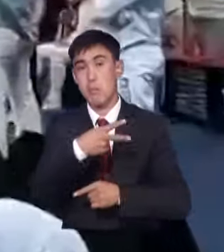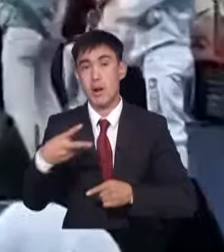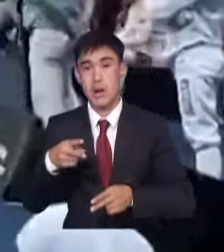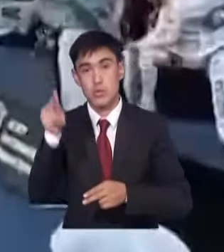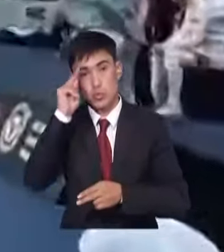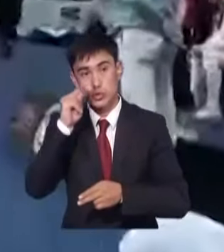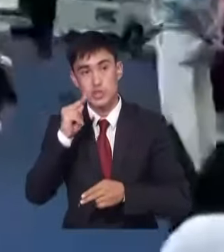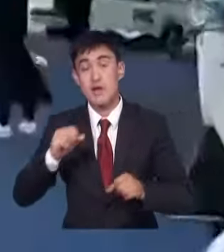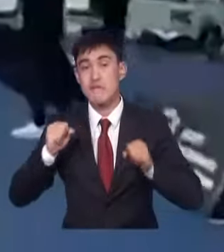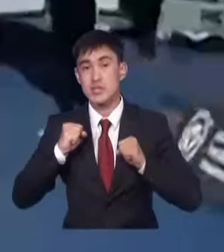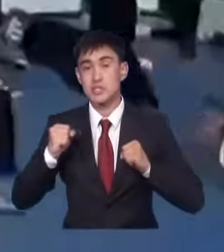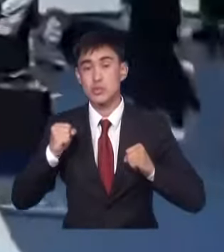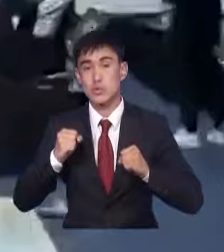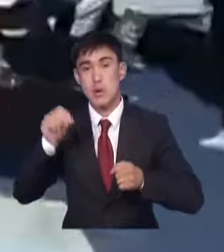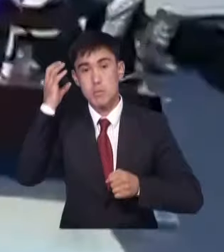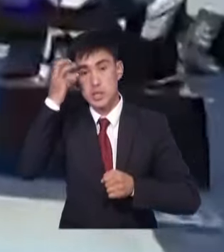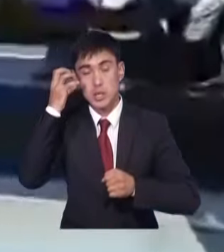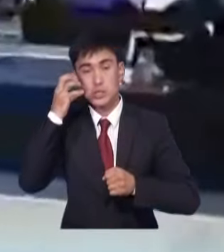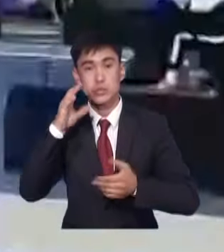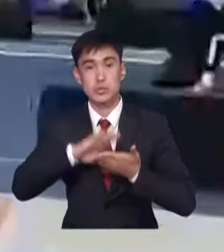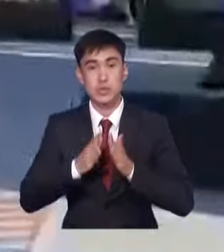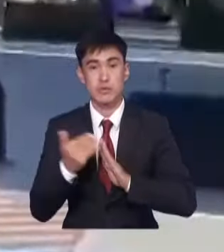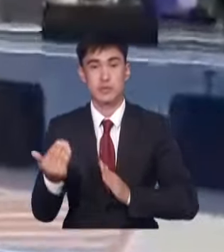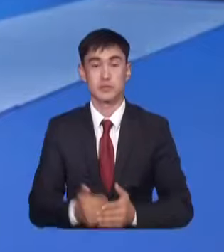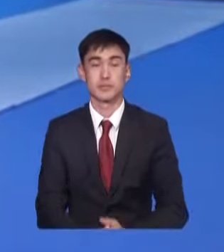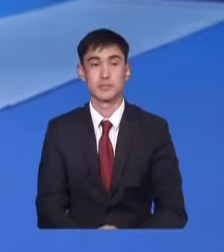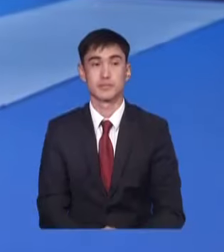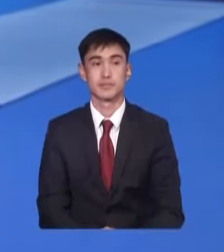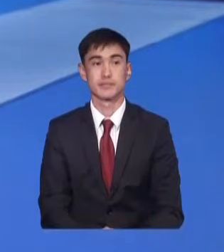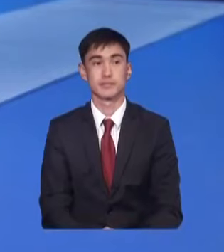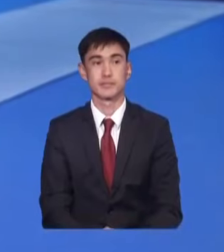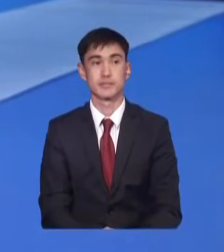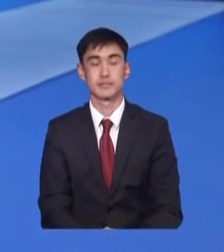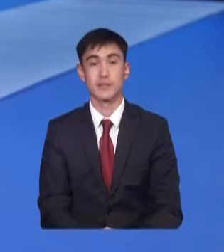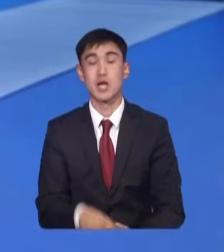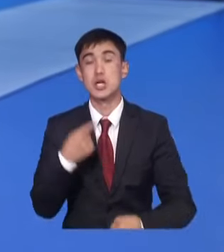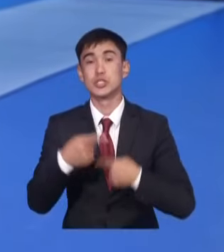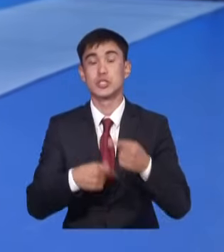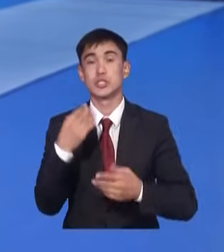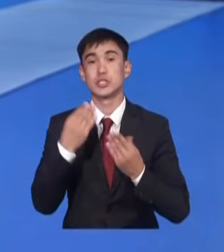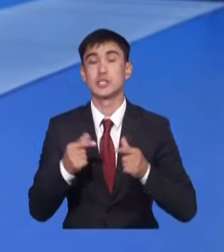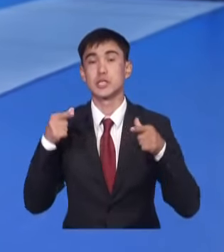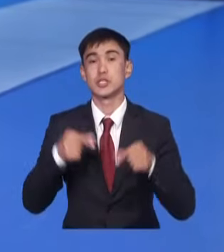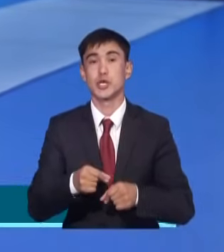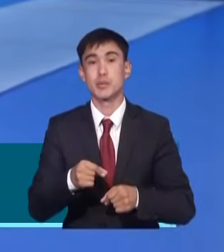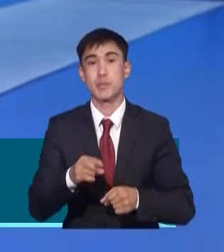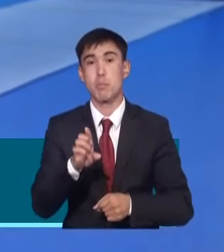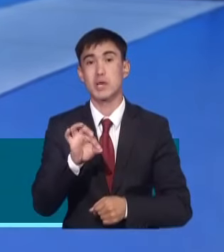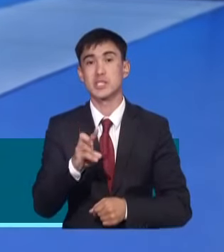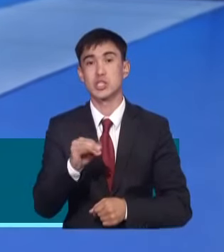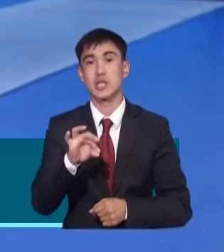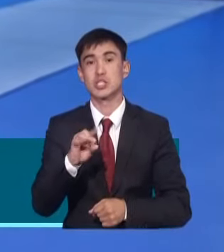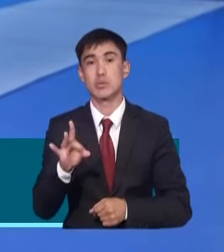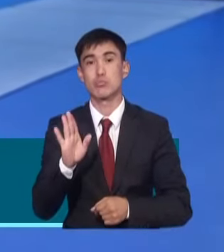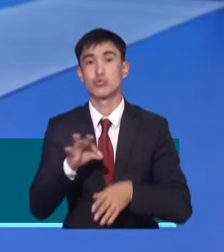оттачивать не только физическую но и психологическую составляющую через день мы заезжаем на базу шар Где